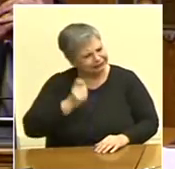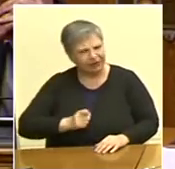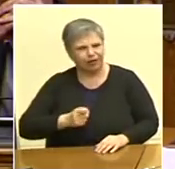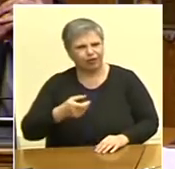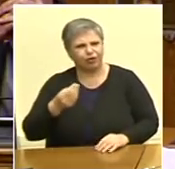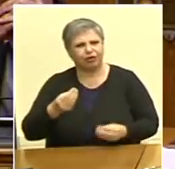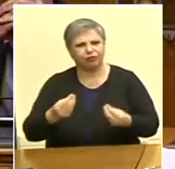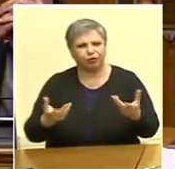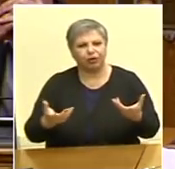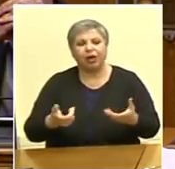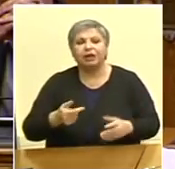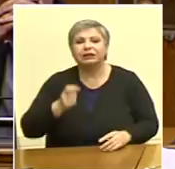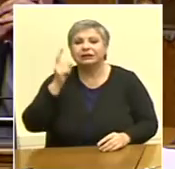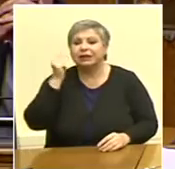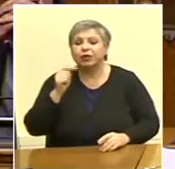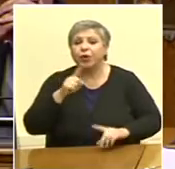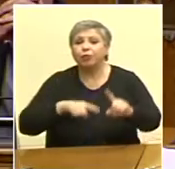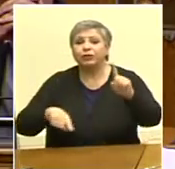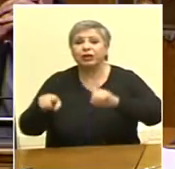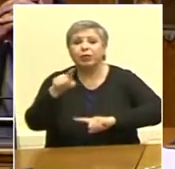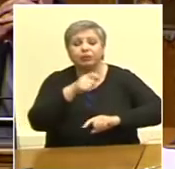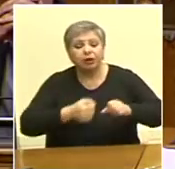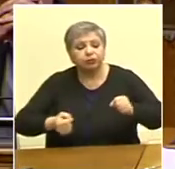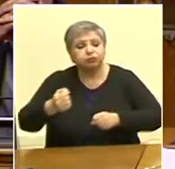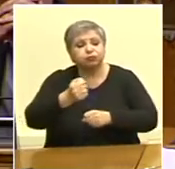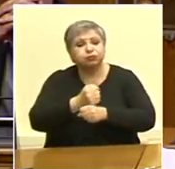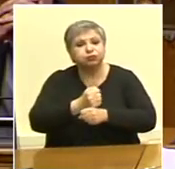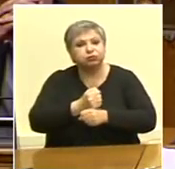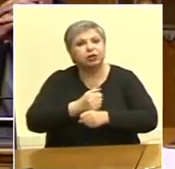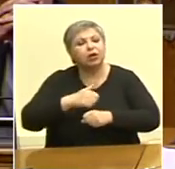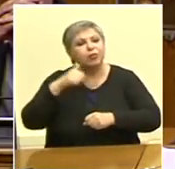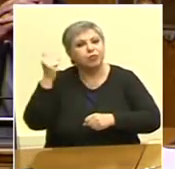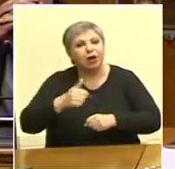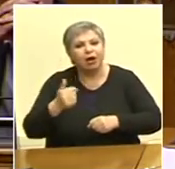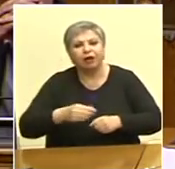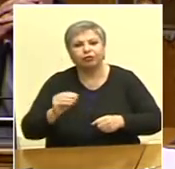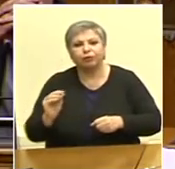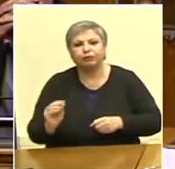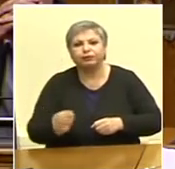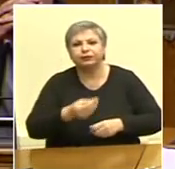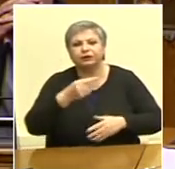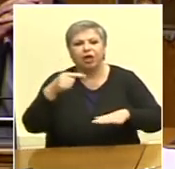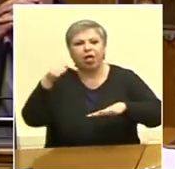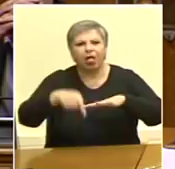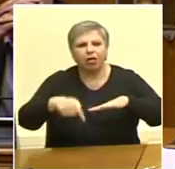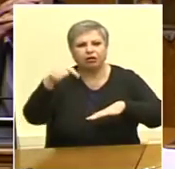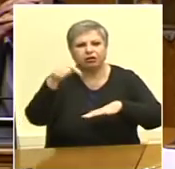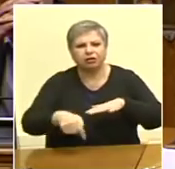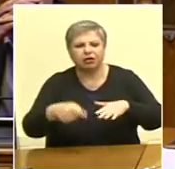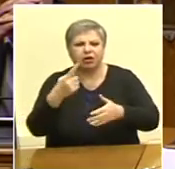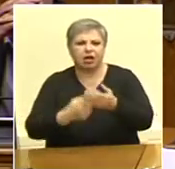ποιοι ήταν αυτοί που οδήγησαν τη χώρα στα τεράστια ελλείμματα και στη χρεοκοπία, ποιοι ήταν αυτοί